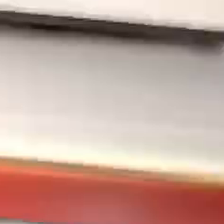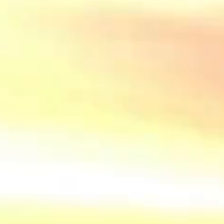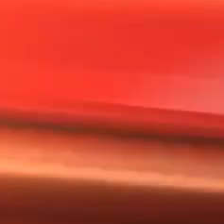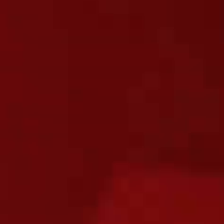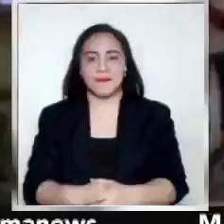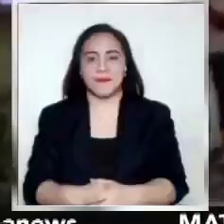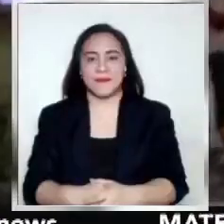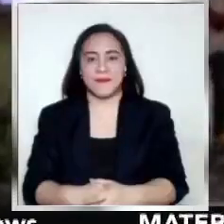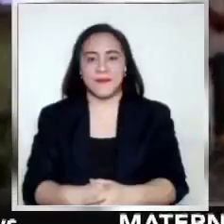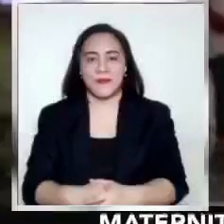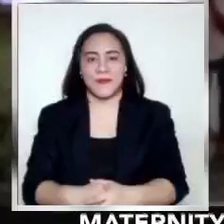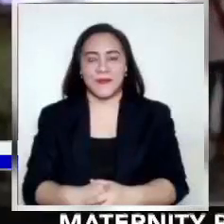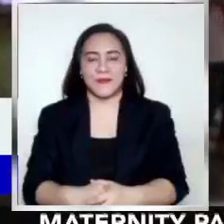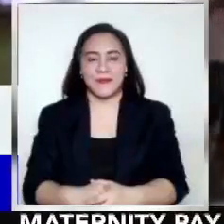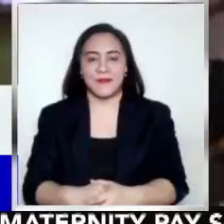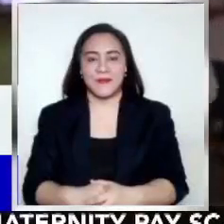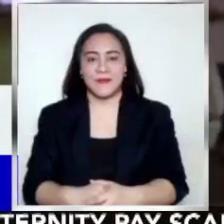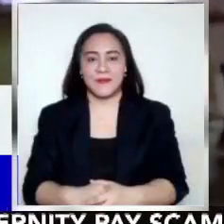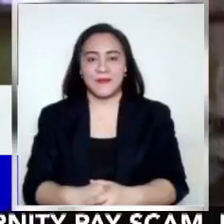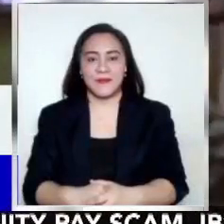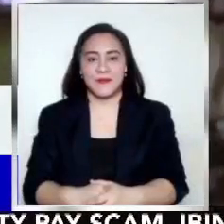Maris?